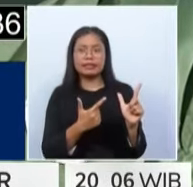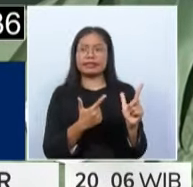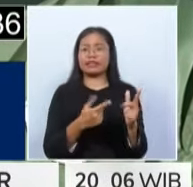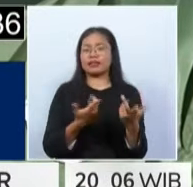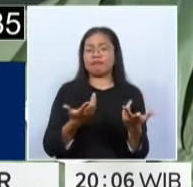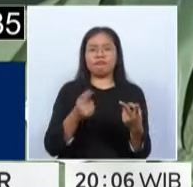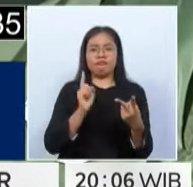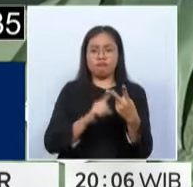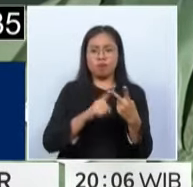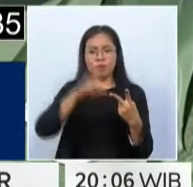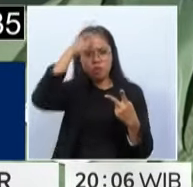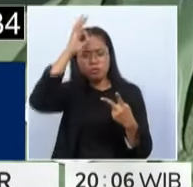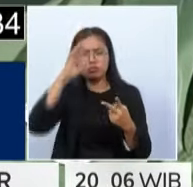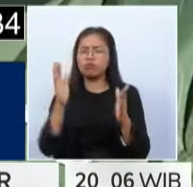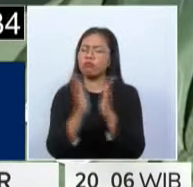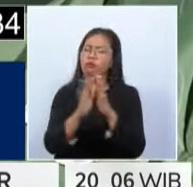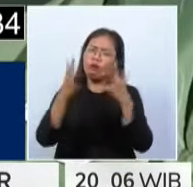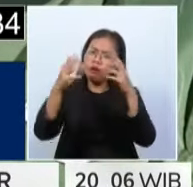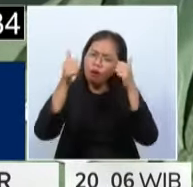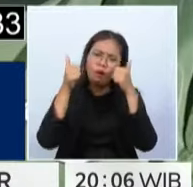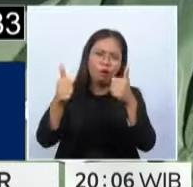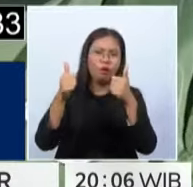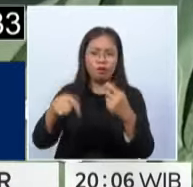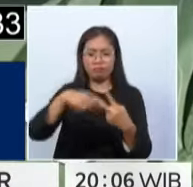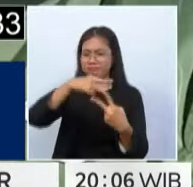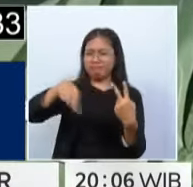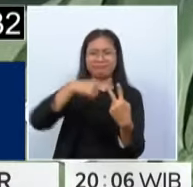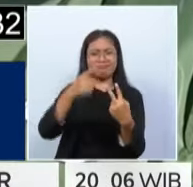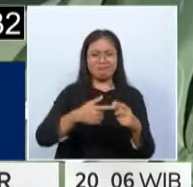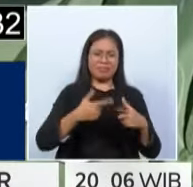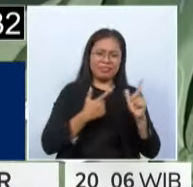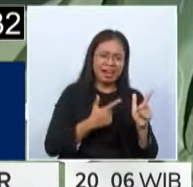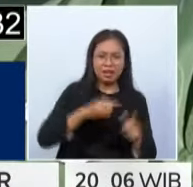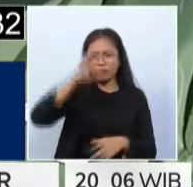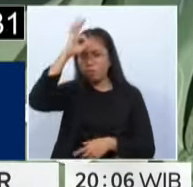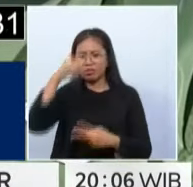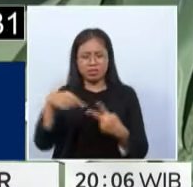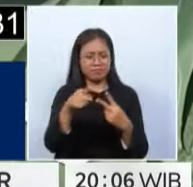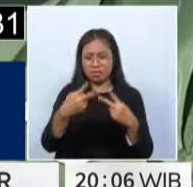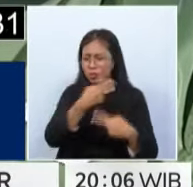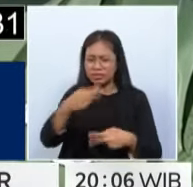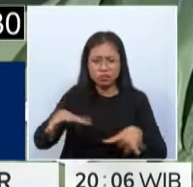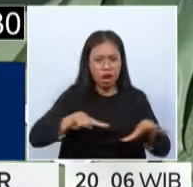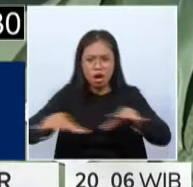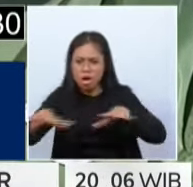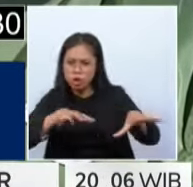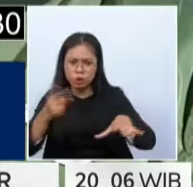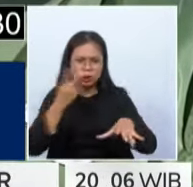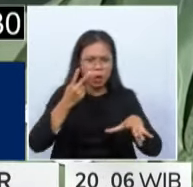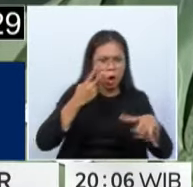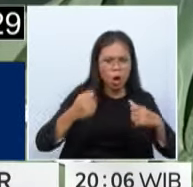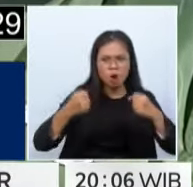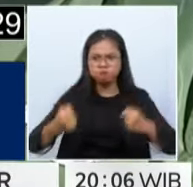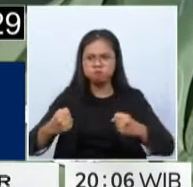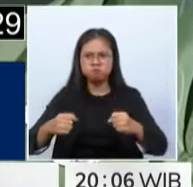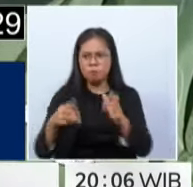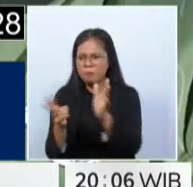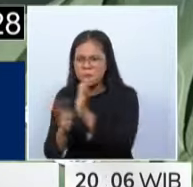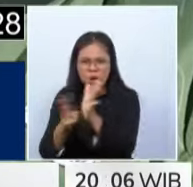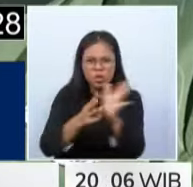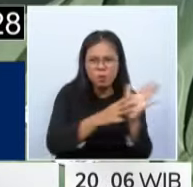Polri dalam menjaga pertahanan keamanan dalam mengatasi berbagai peristiwa-peristiwa yang